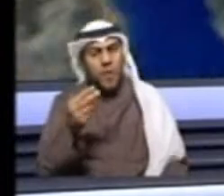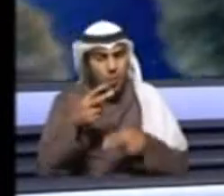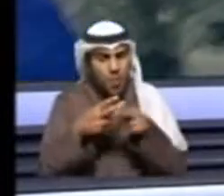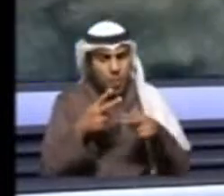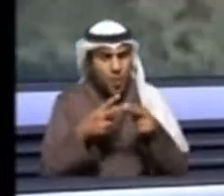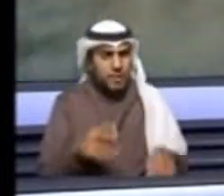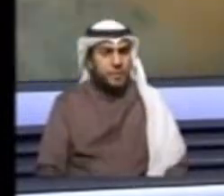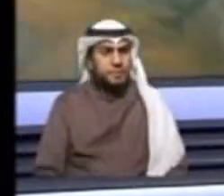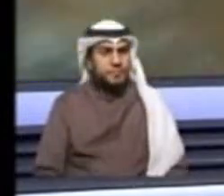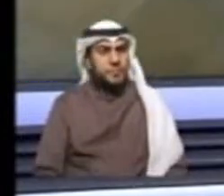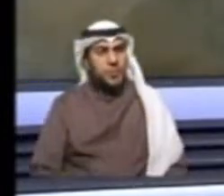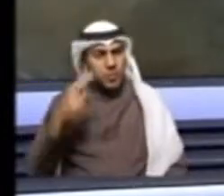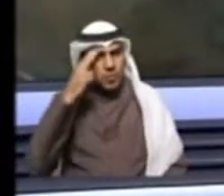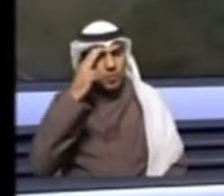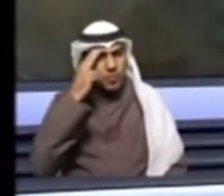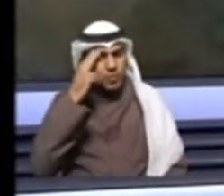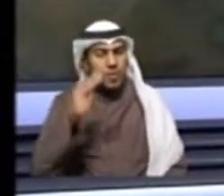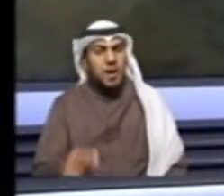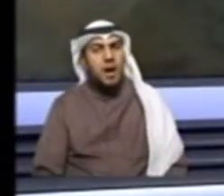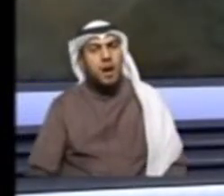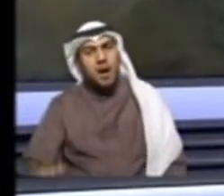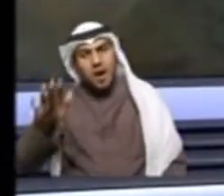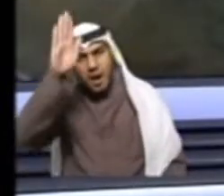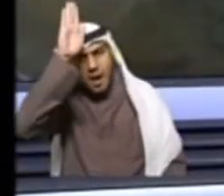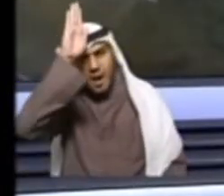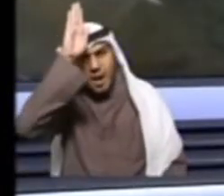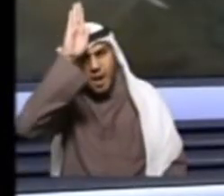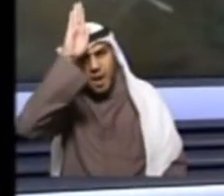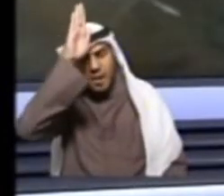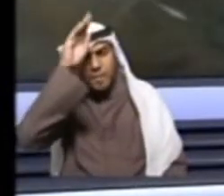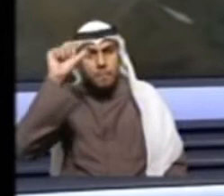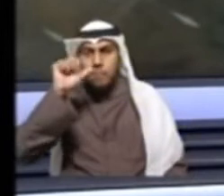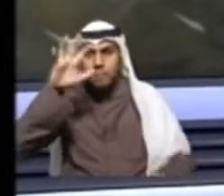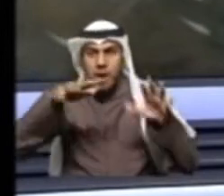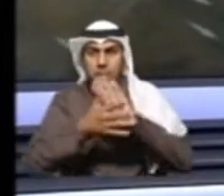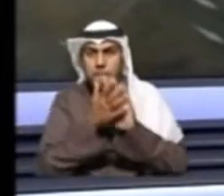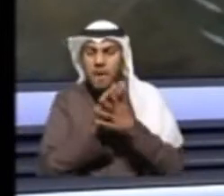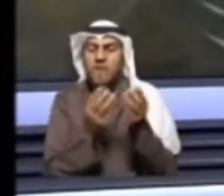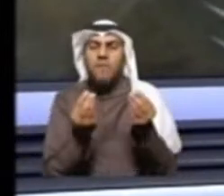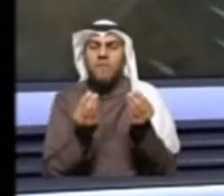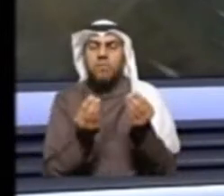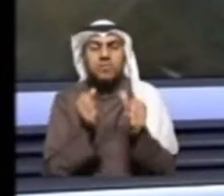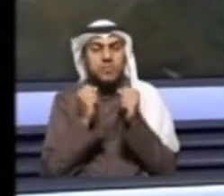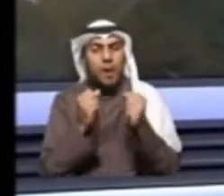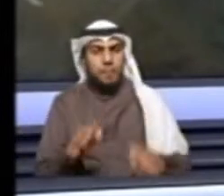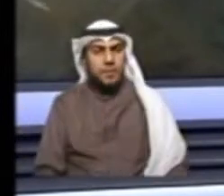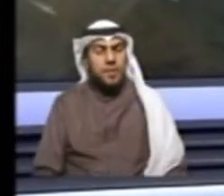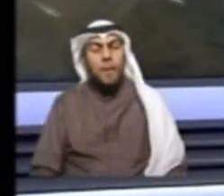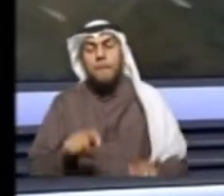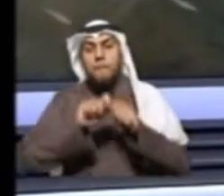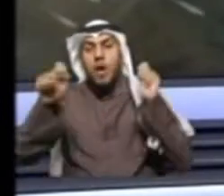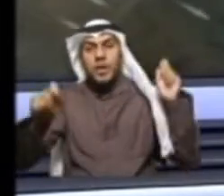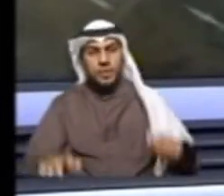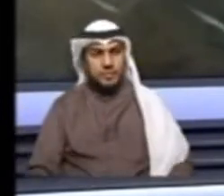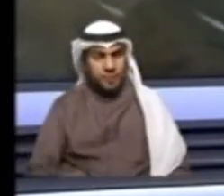الكويت حتى المملكة العربية السعودية وجنوب العراق تأثرت بجفاف شديد هذا العام بفعل اللي هو ابتعاد هذه المنخفضات.